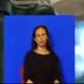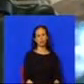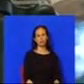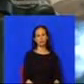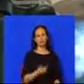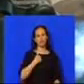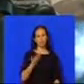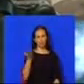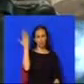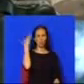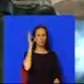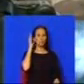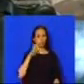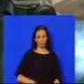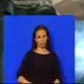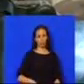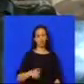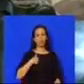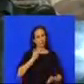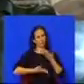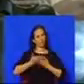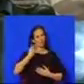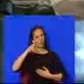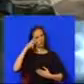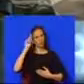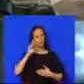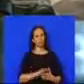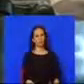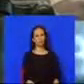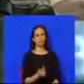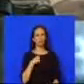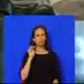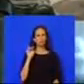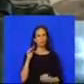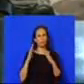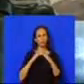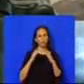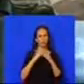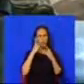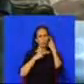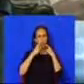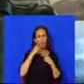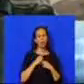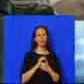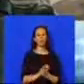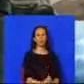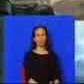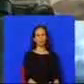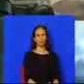כשהייתי יותר קטנה התייחסתי הרבה יותר, הייתי מגיעה הביתה, מוכה כל הזמן,